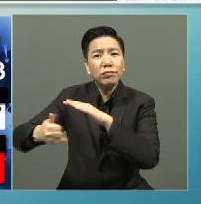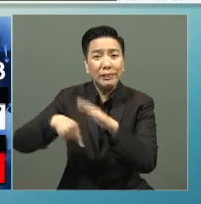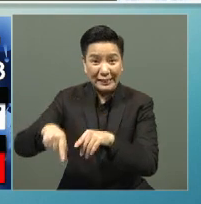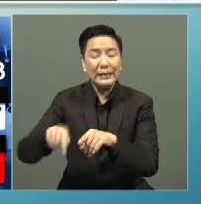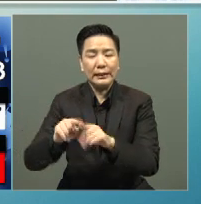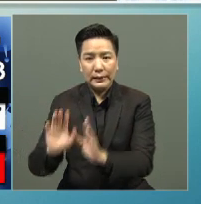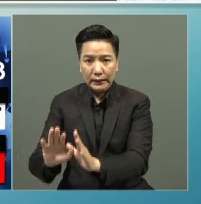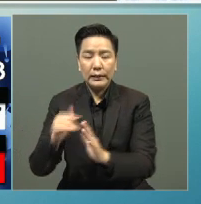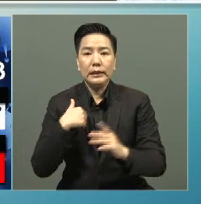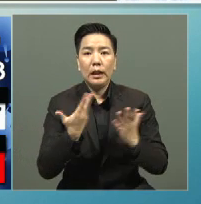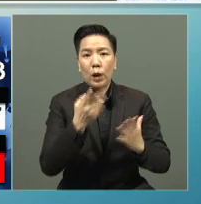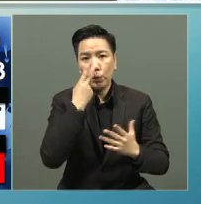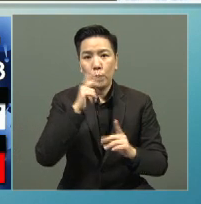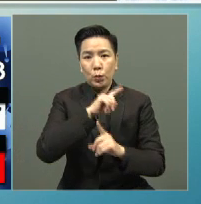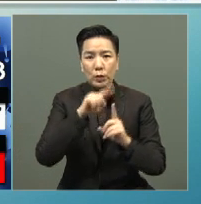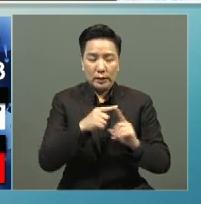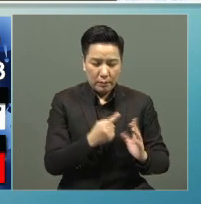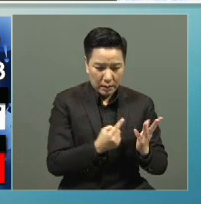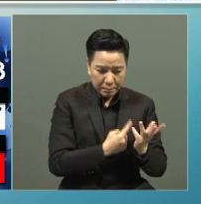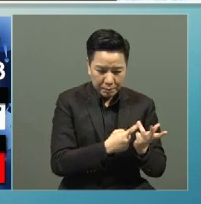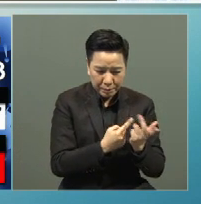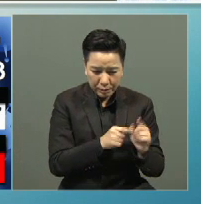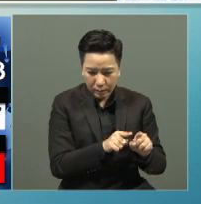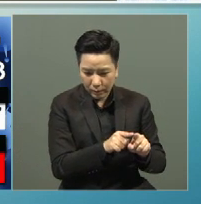กับกันนะครับก็เป็นวันที่ 17แล้วนะครับที่เรามีตัวเลขตัวเดียวนะครับหลักเดียวที่ติดต่อกันมานะครับนี่ก็คือสิ่งที่อยากจะบอกให้ทุกๆท่านได้ภาคภูมิใจในสิ่งที่เรามีความสมัครสมานสามัคคีทำสิ่งต่างๆเหล่านี้ด้วย